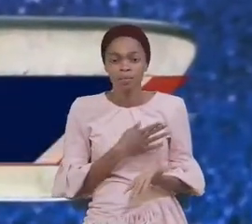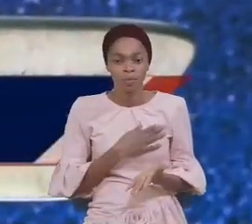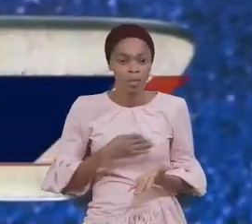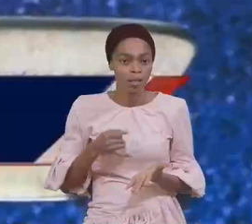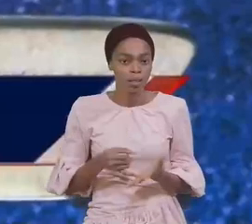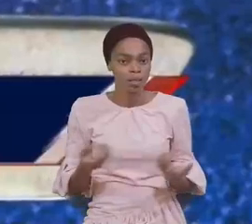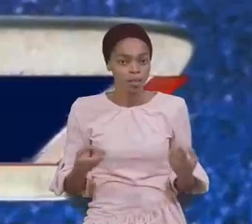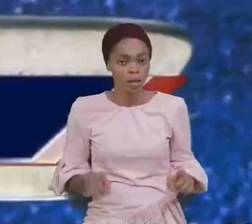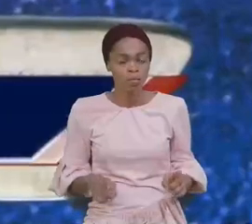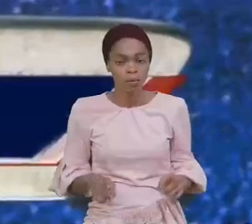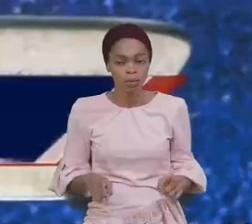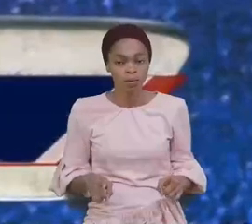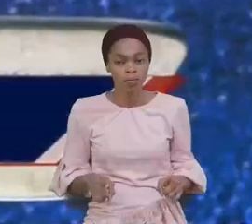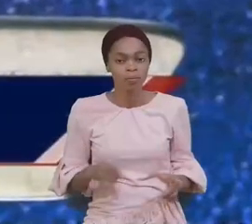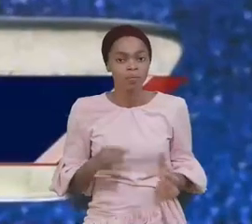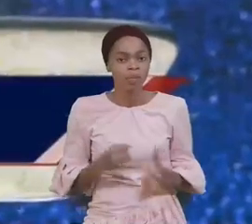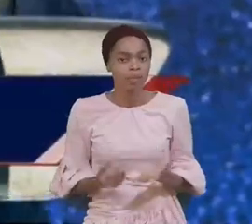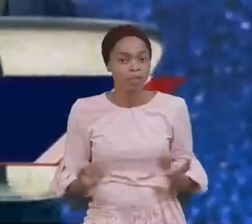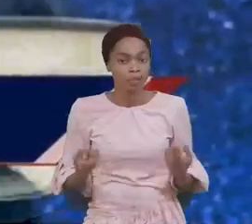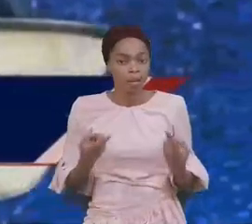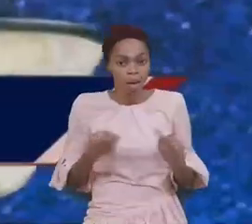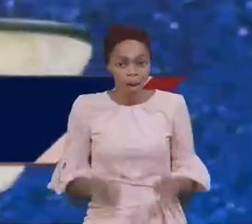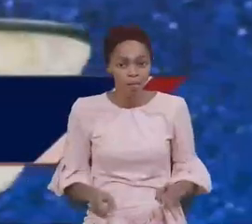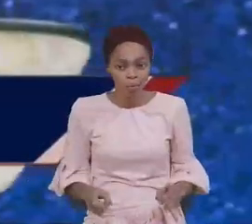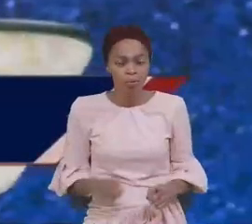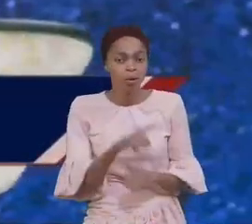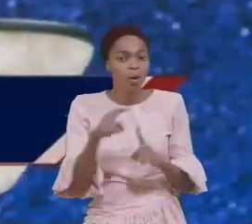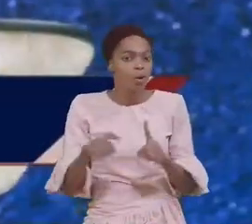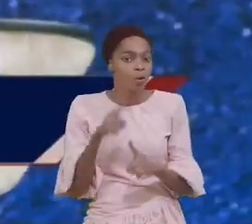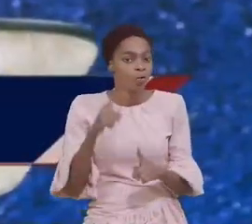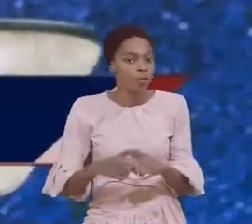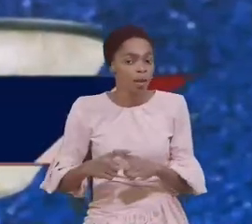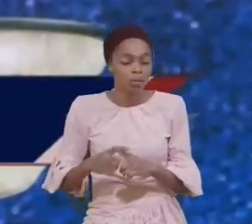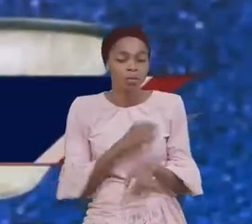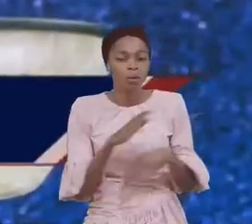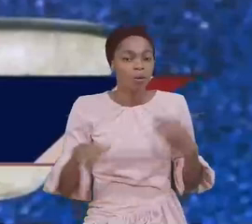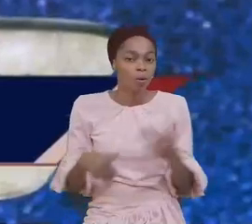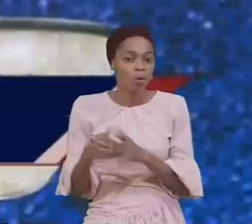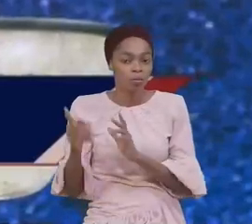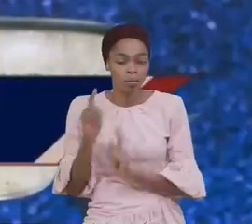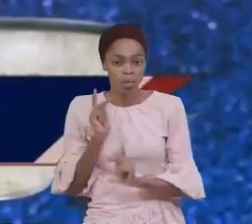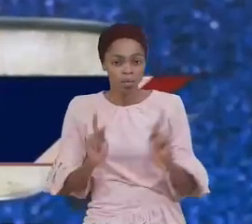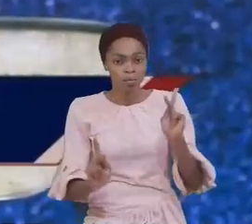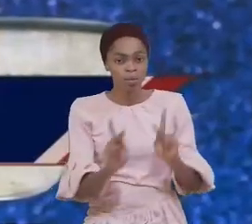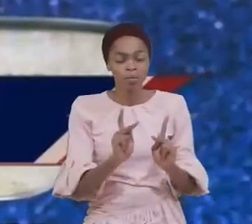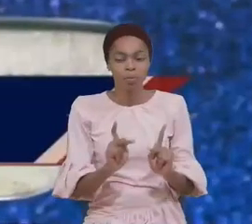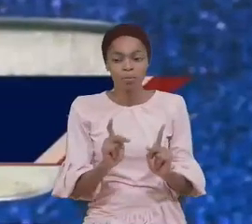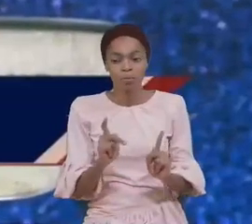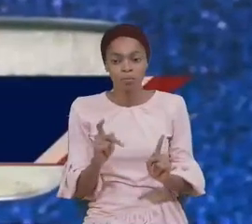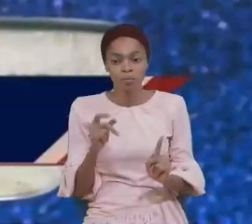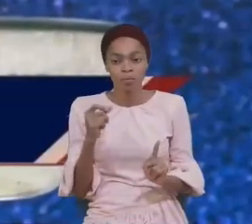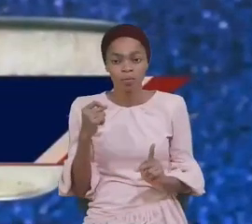Lorsque toute la nation eut achevé de passer le